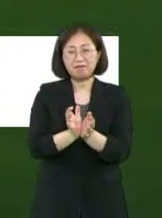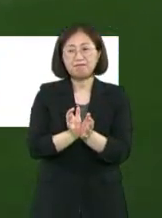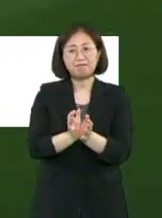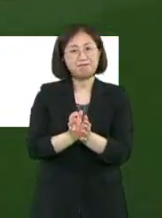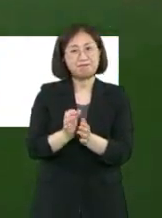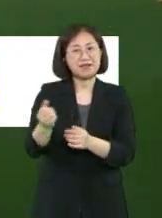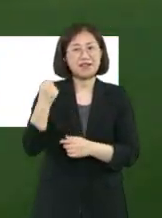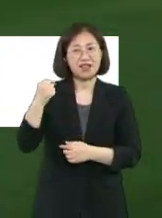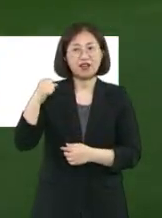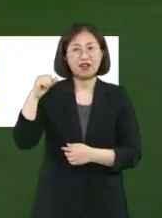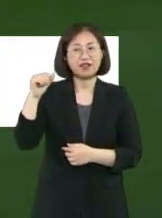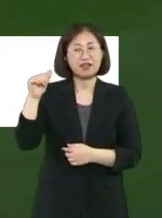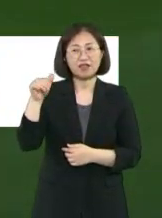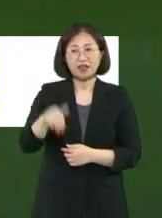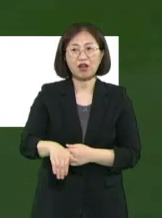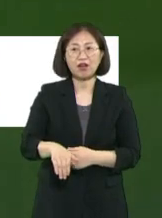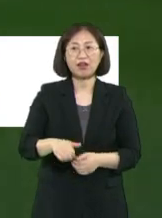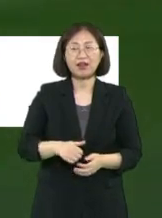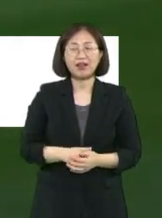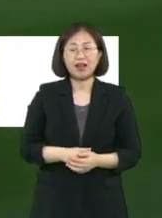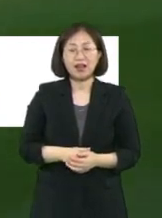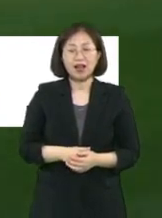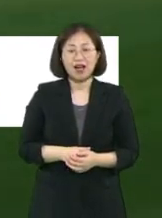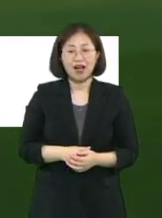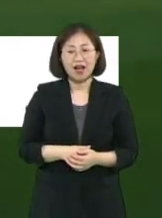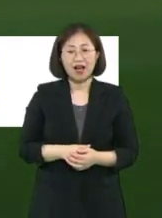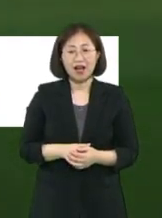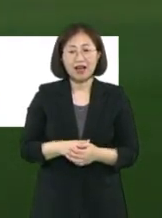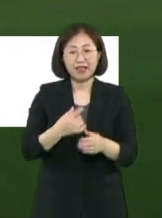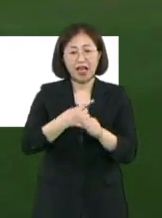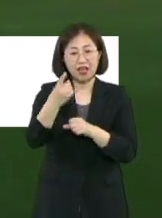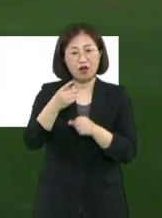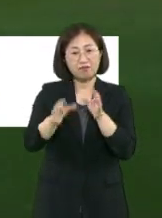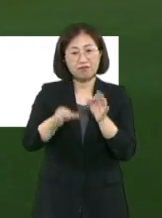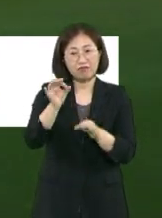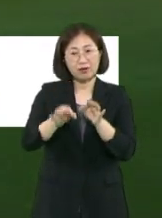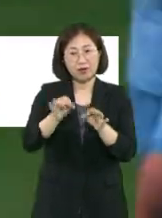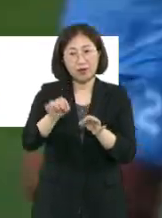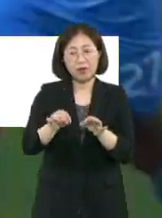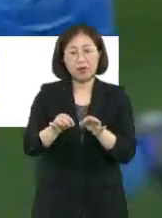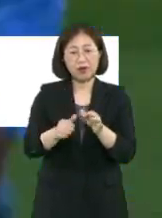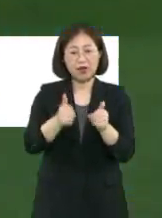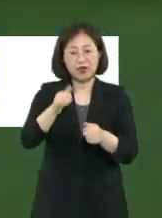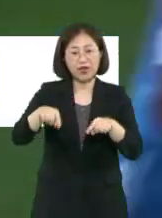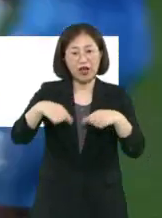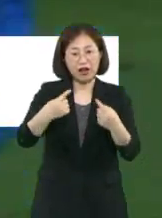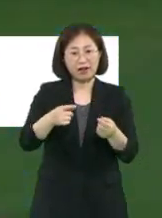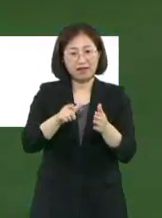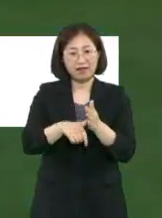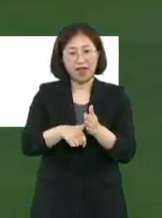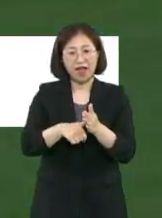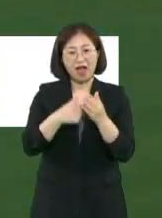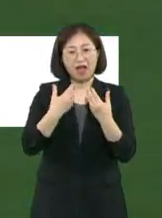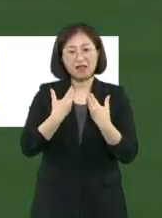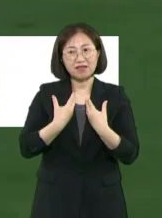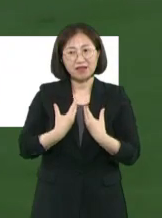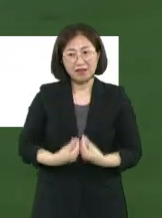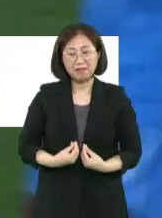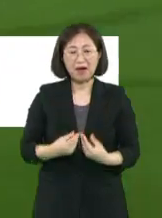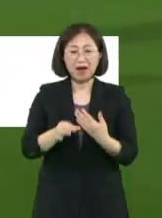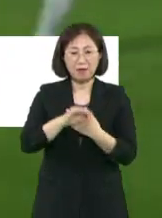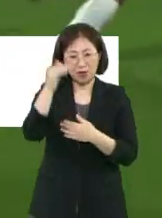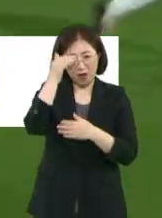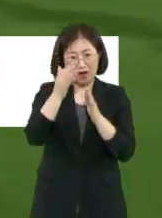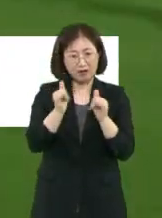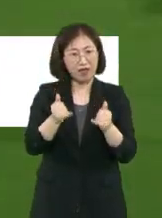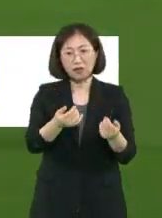스태프 간의 소통도 난국에 빠져 있어 내년 프로리그에서 수준 차이를 드러내며 실망감을 줄 경우 관중 동원이나